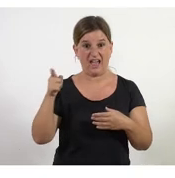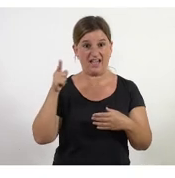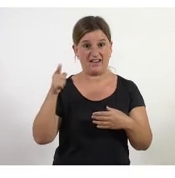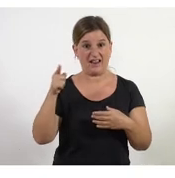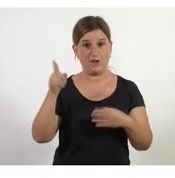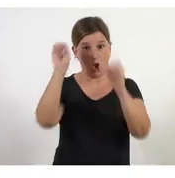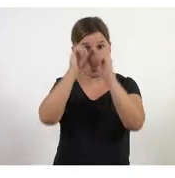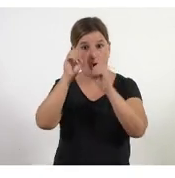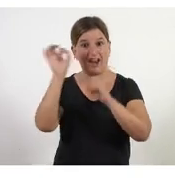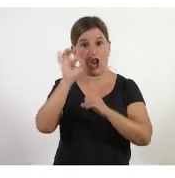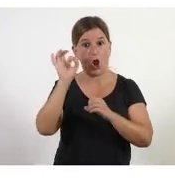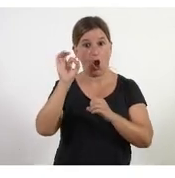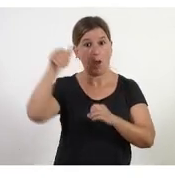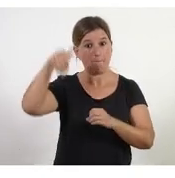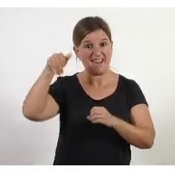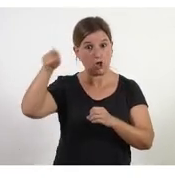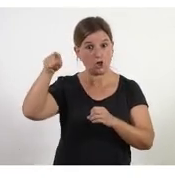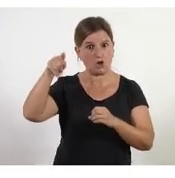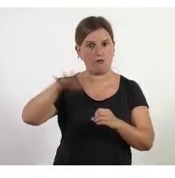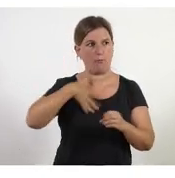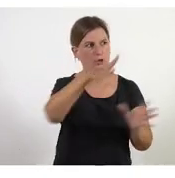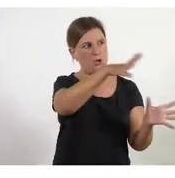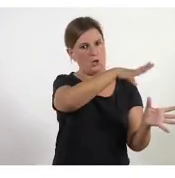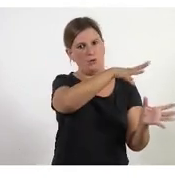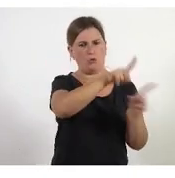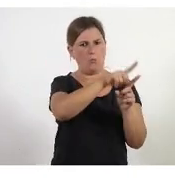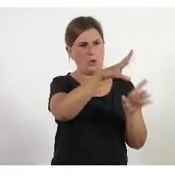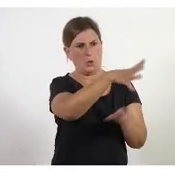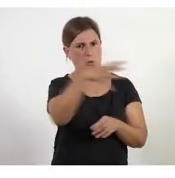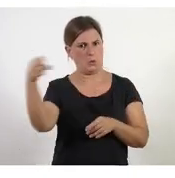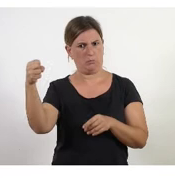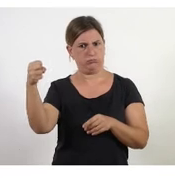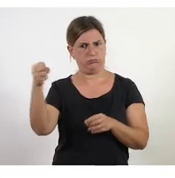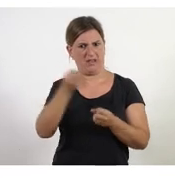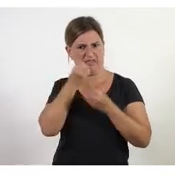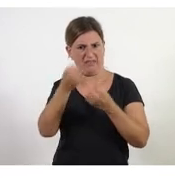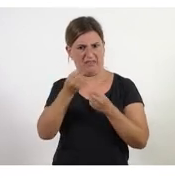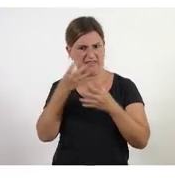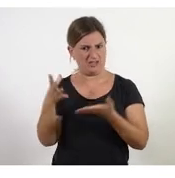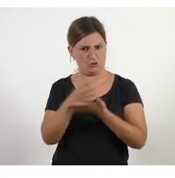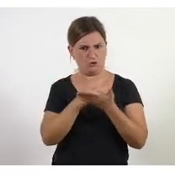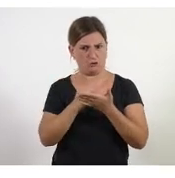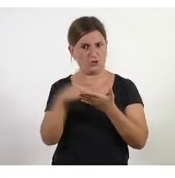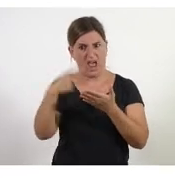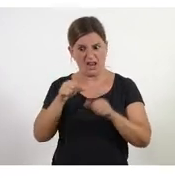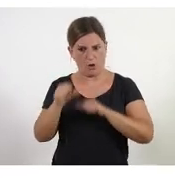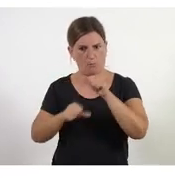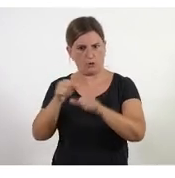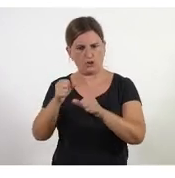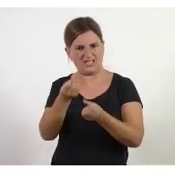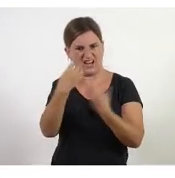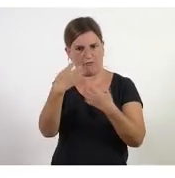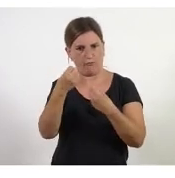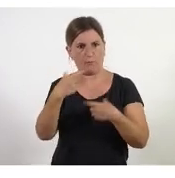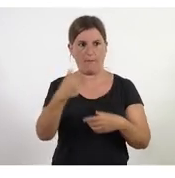estan concebudes per facilitar amb un pas a pas com migrar tant els nostres arxius com els